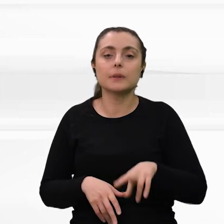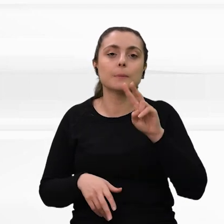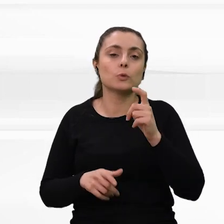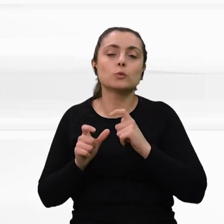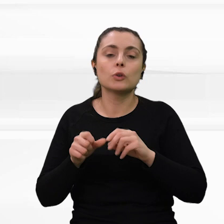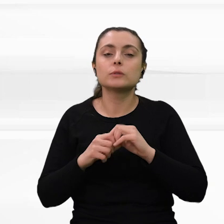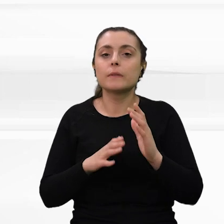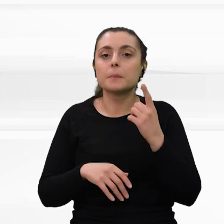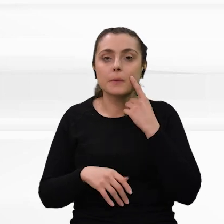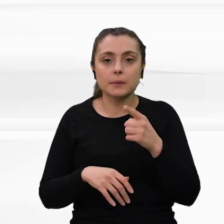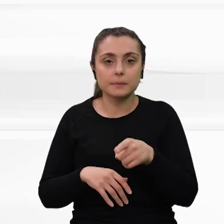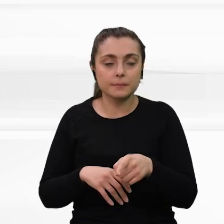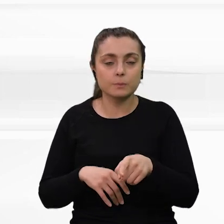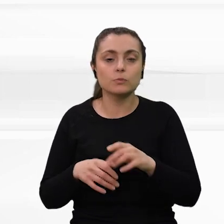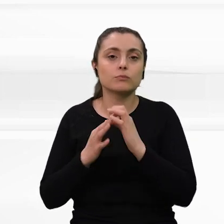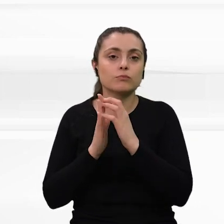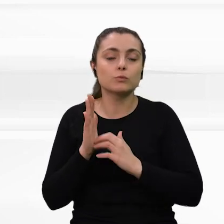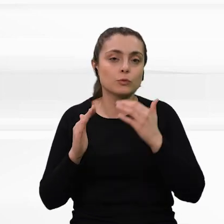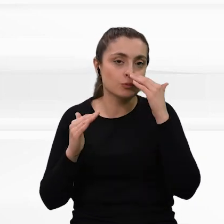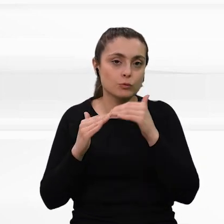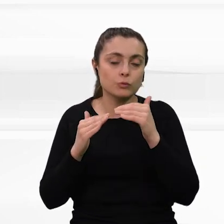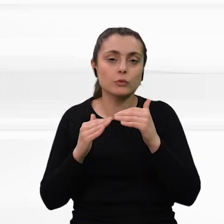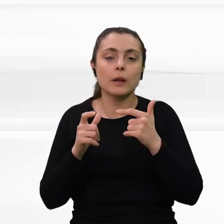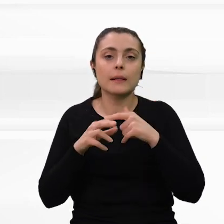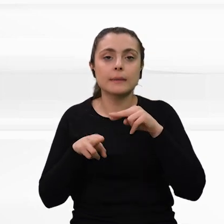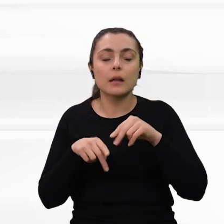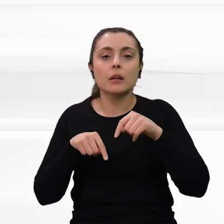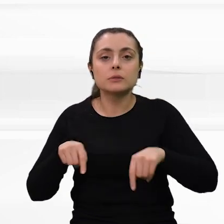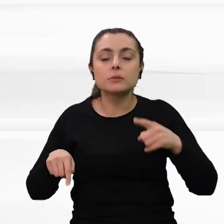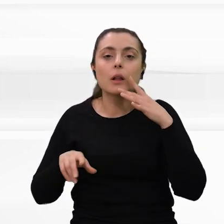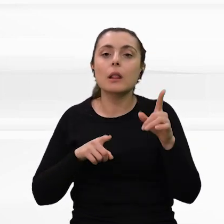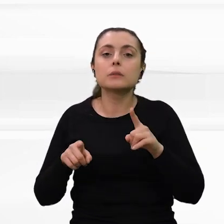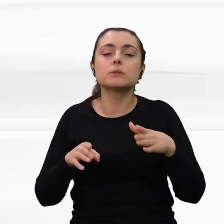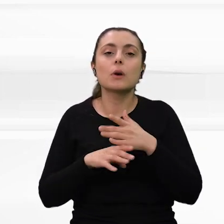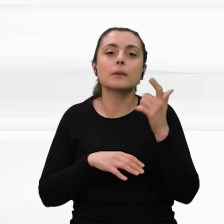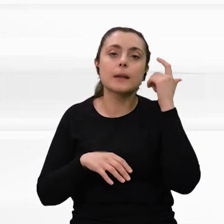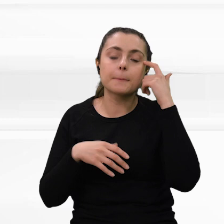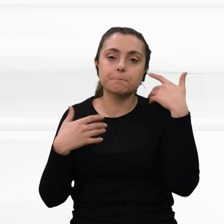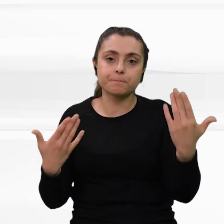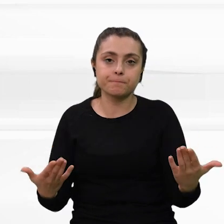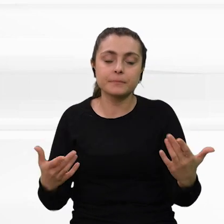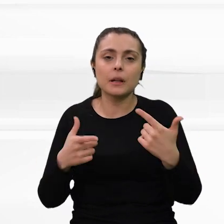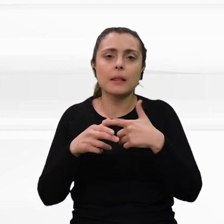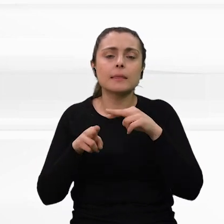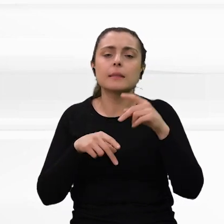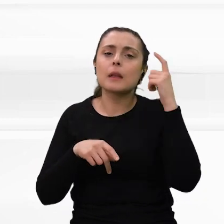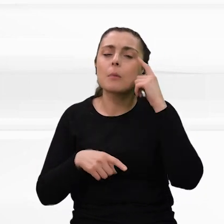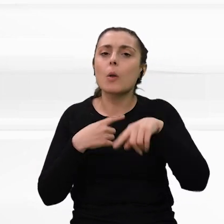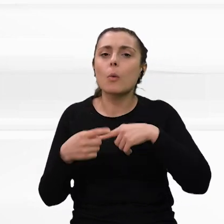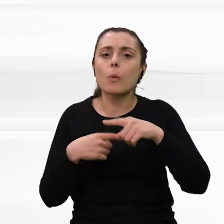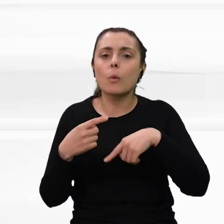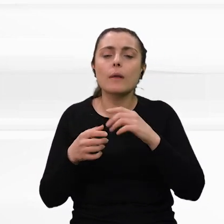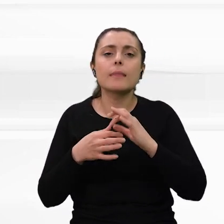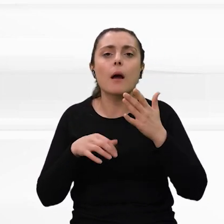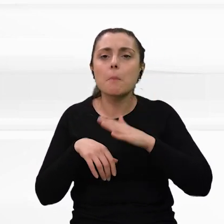v29 soruyla devam et ve bu parçadan hareketli ettik Aşağıdakilerin hangisinde doğru tanımlanmıştır etin tanımını